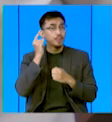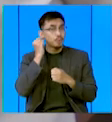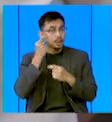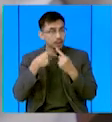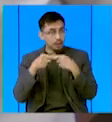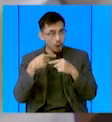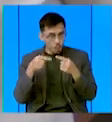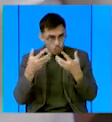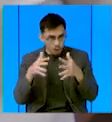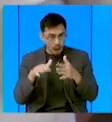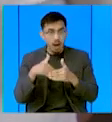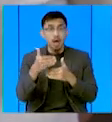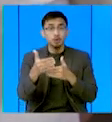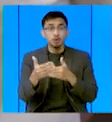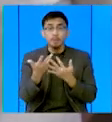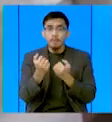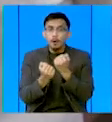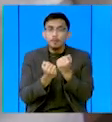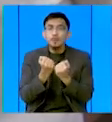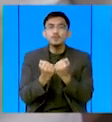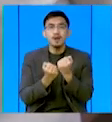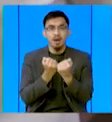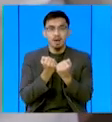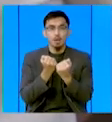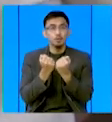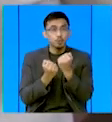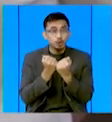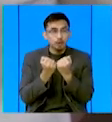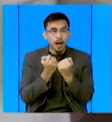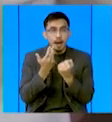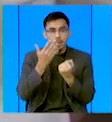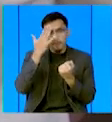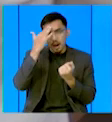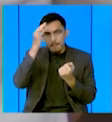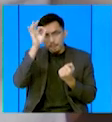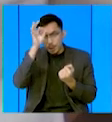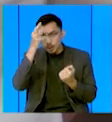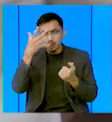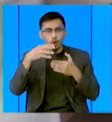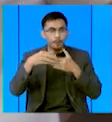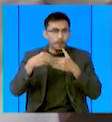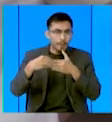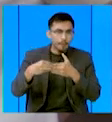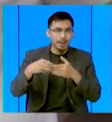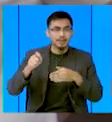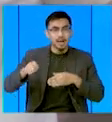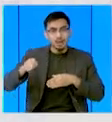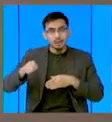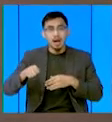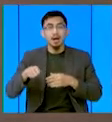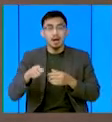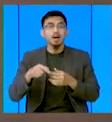akan berupaya untuk langsung bertemu dengan Bapak Presiden, Kapolri, dan pimpinan Kejaksaan Agung secepatnya dalam minggu-minggu